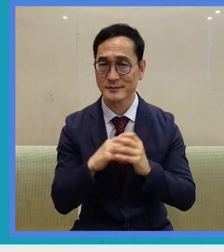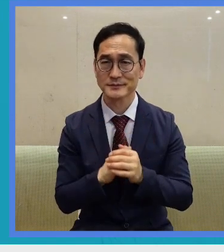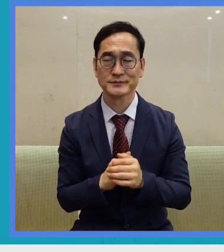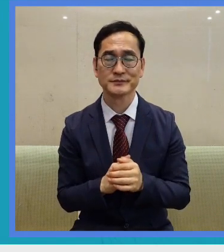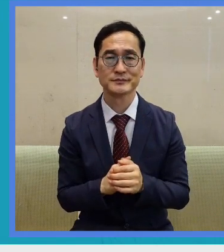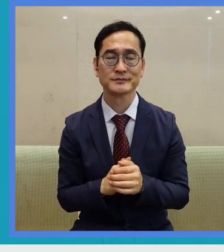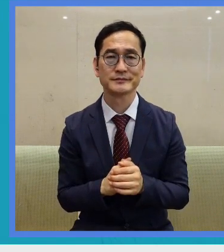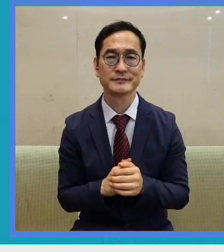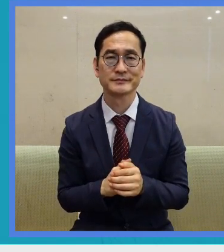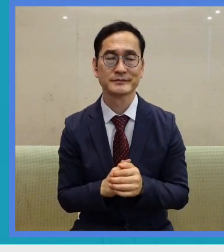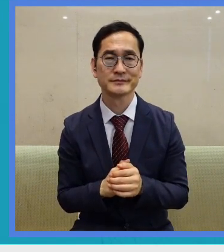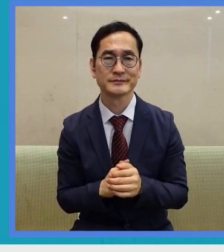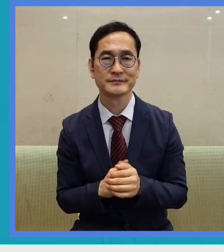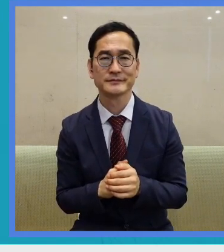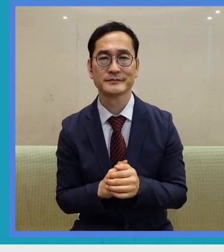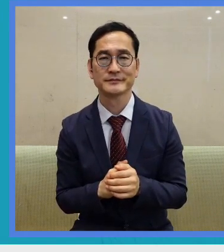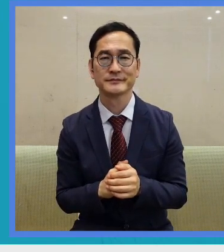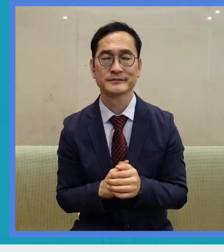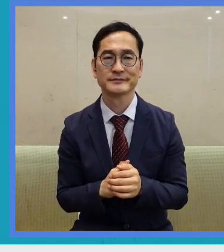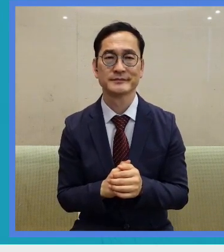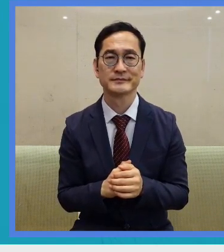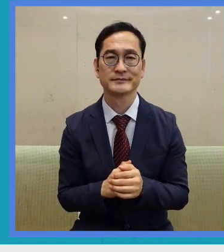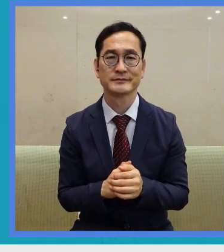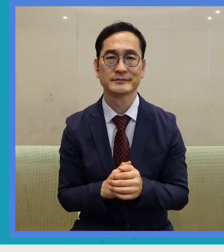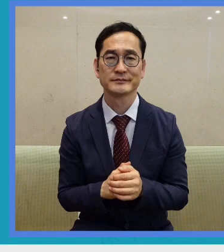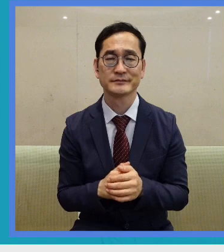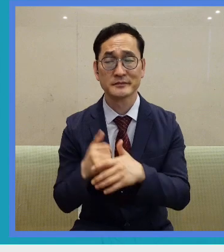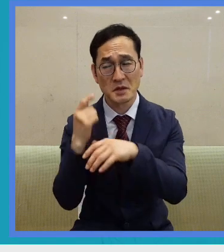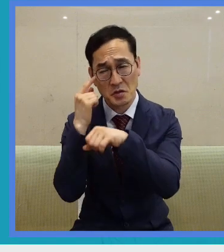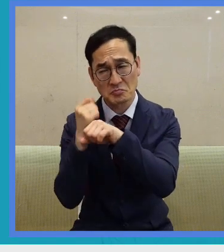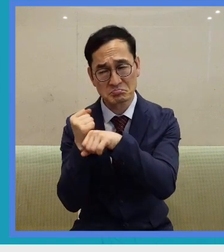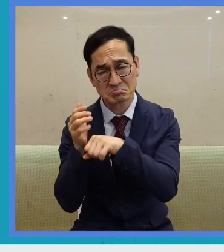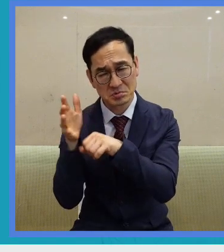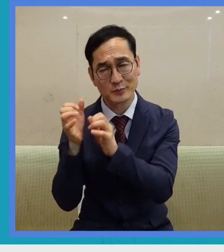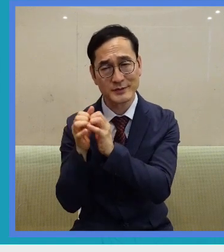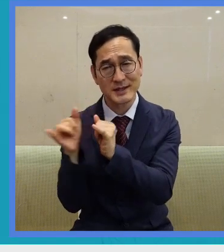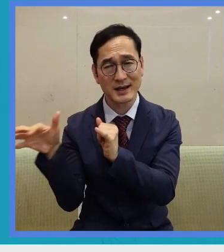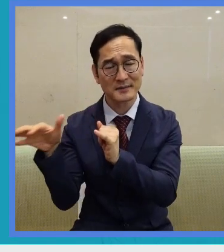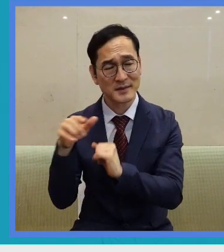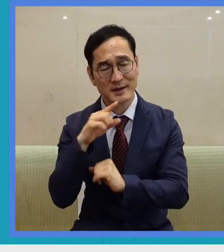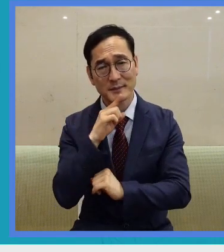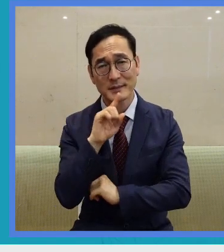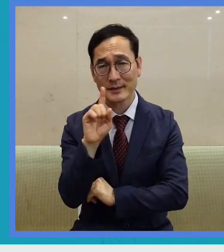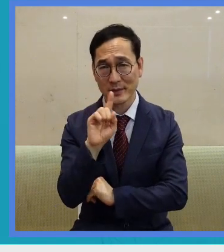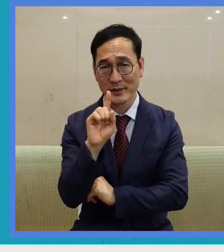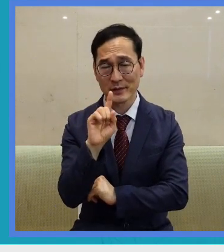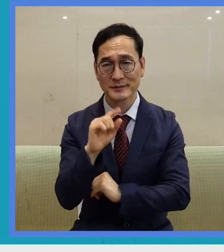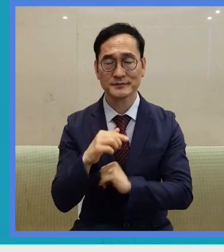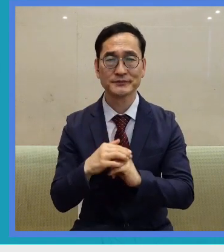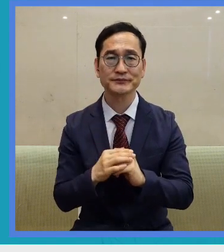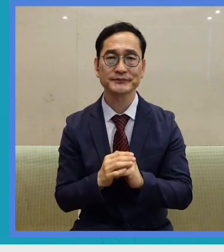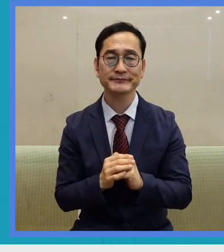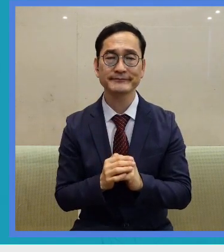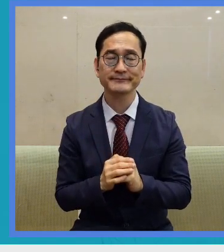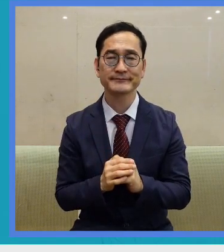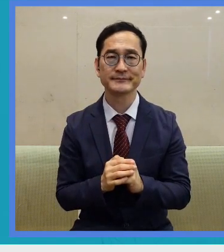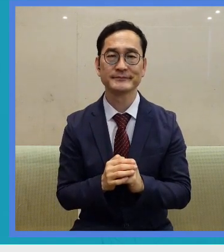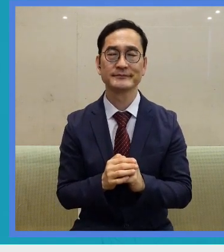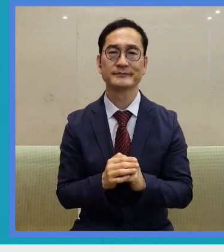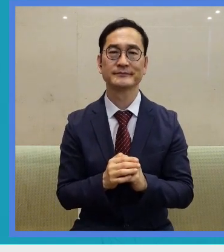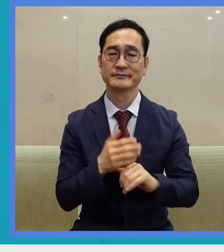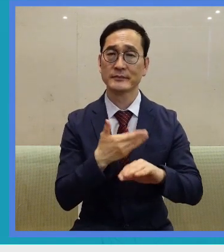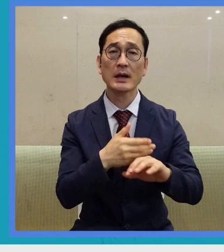역시 이런 문제들이 여러 그 세계적인 학자들이 이제 주장을 했는데요. 왜냐하면 그 글로벌하게 많은